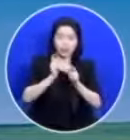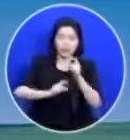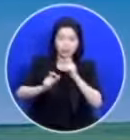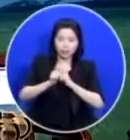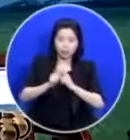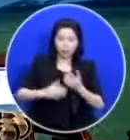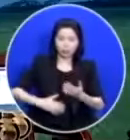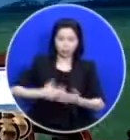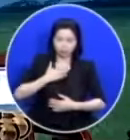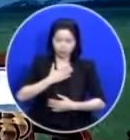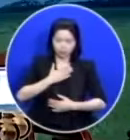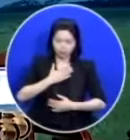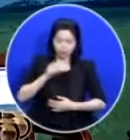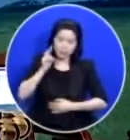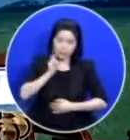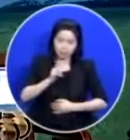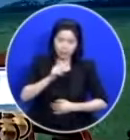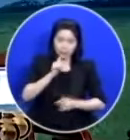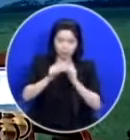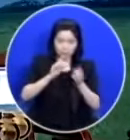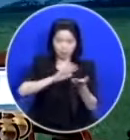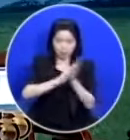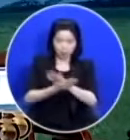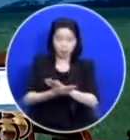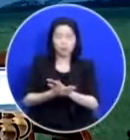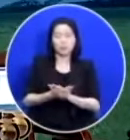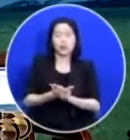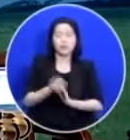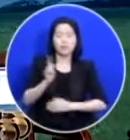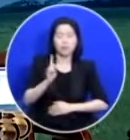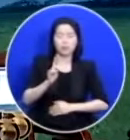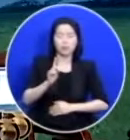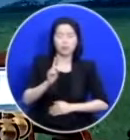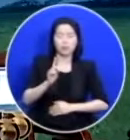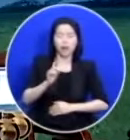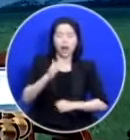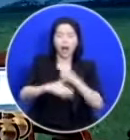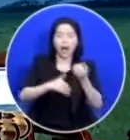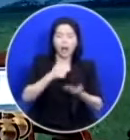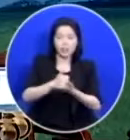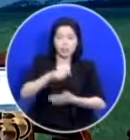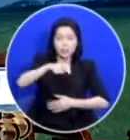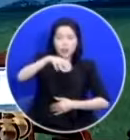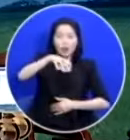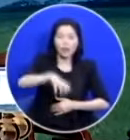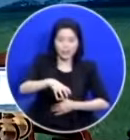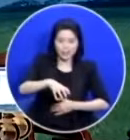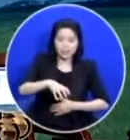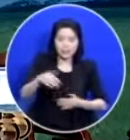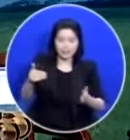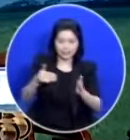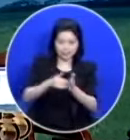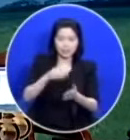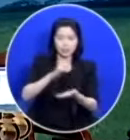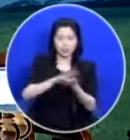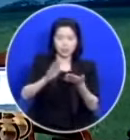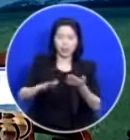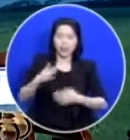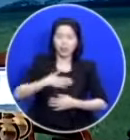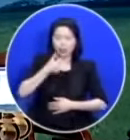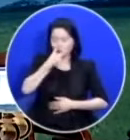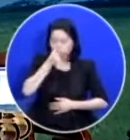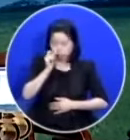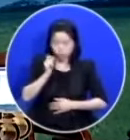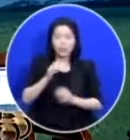감정적으로 의한다면 이렇게 할 수 있겠죠 하나님 여기까지입니다 나는 부족한